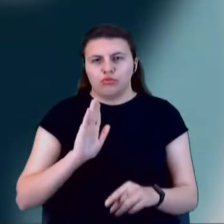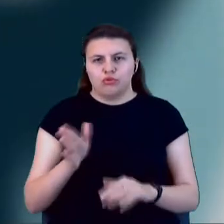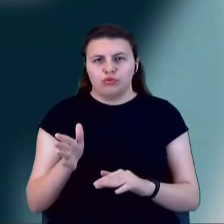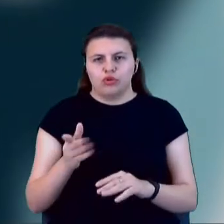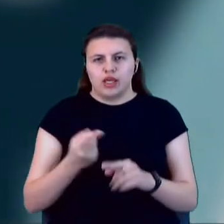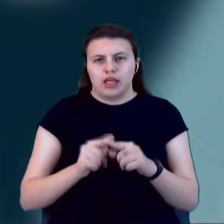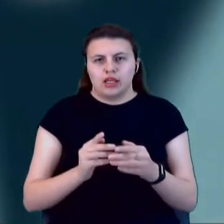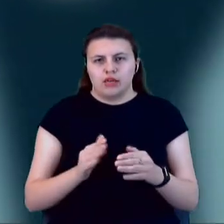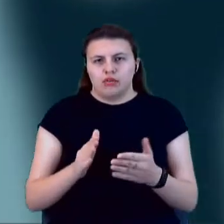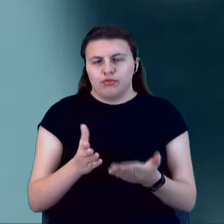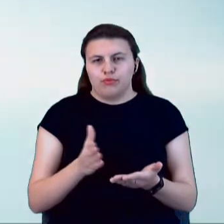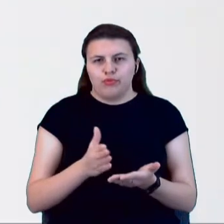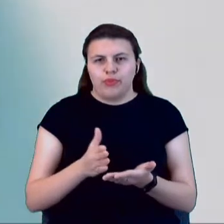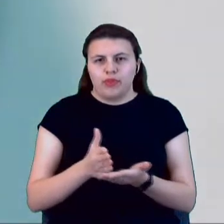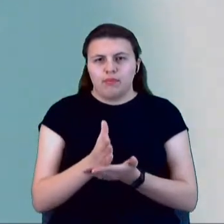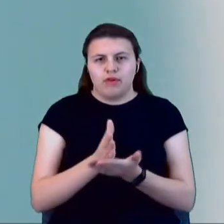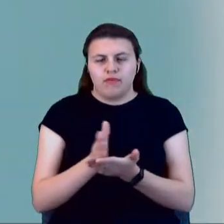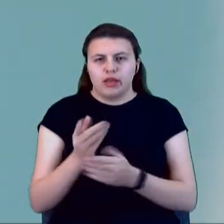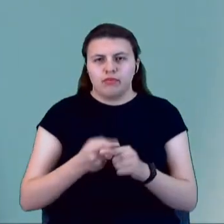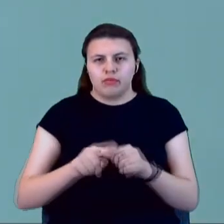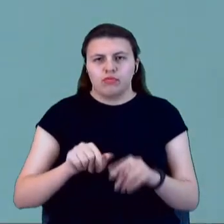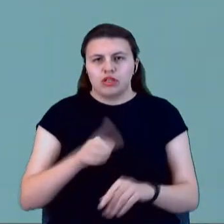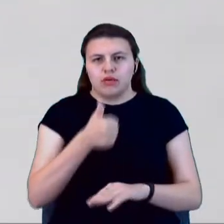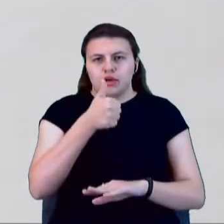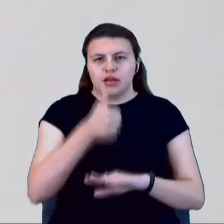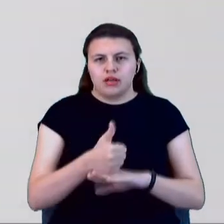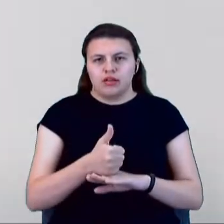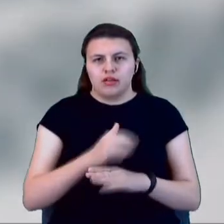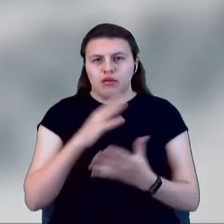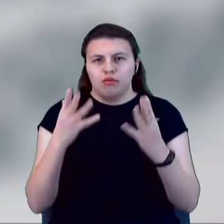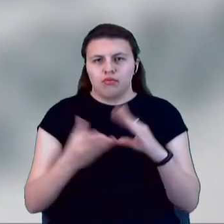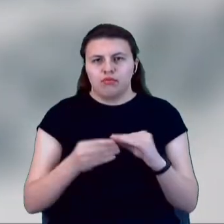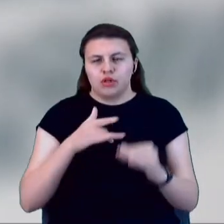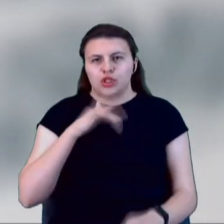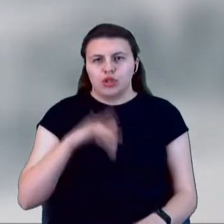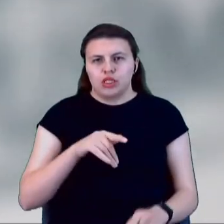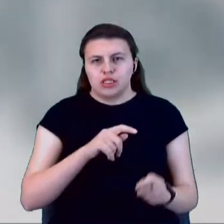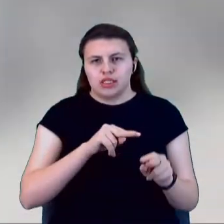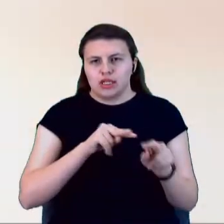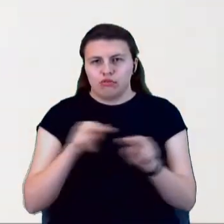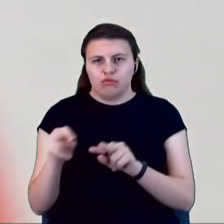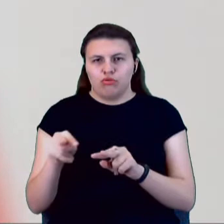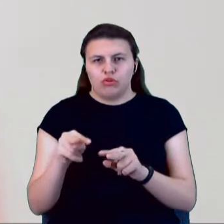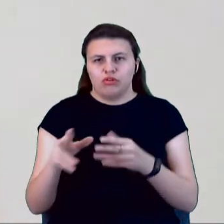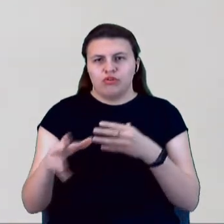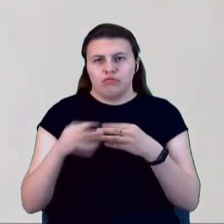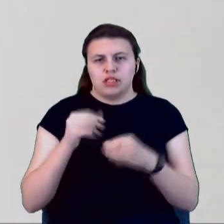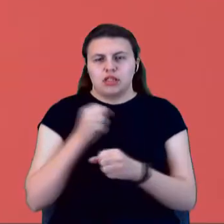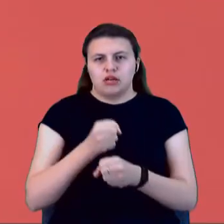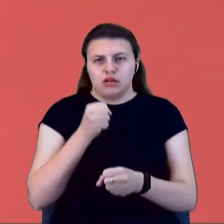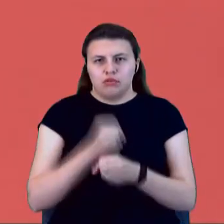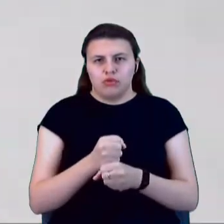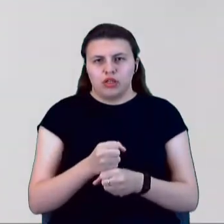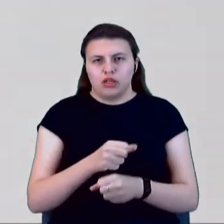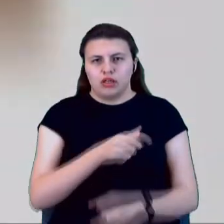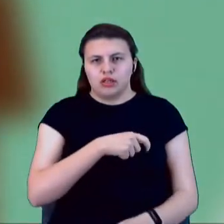направления. Поэтому самое главное – это вот объективный жесткий контроль, это плодотворная совместная работа депутатского корпуса